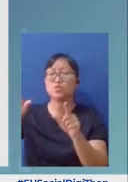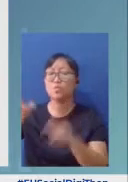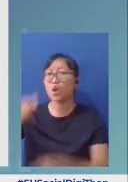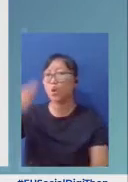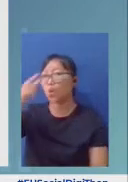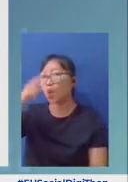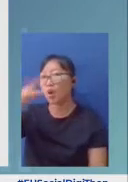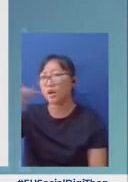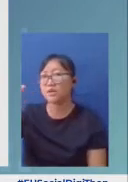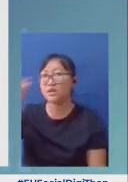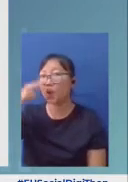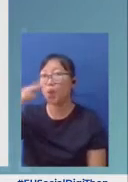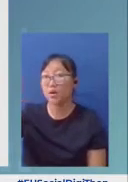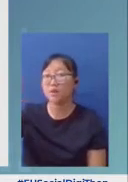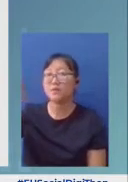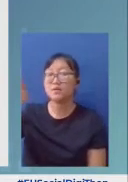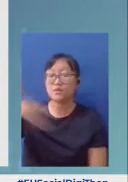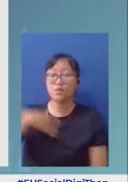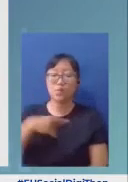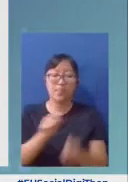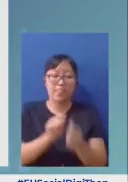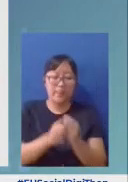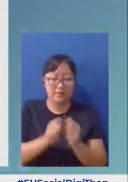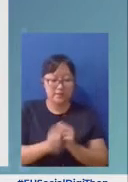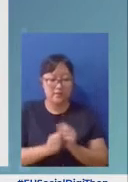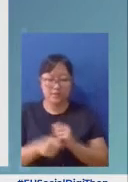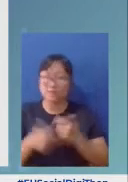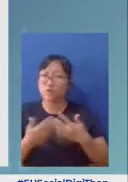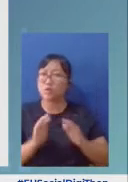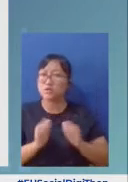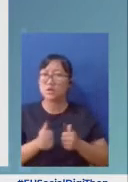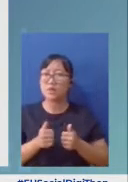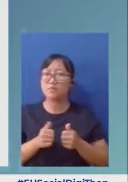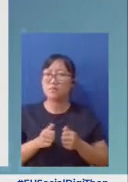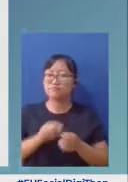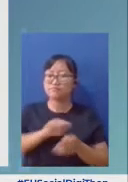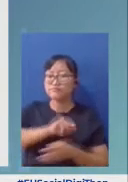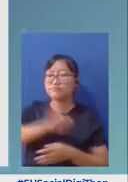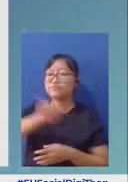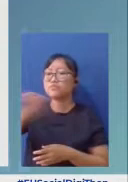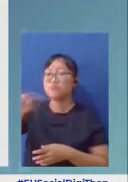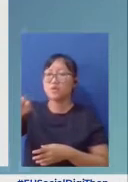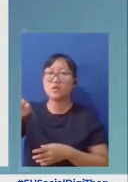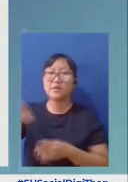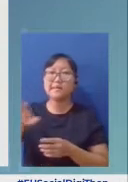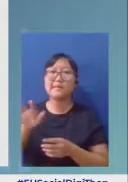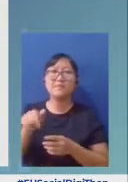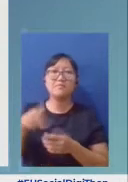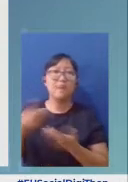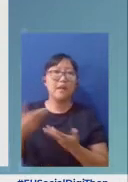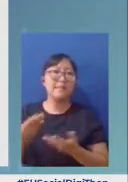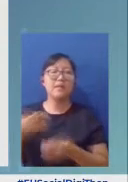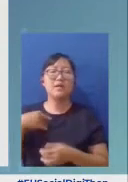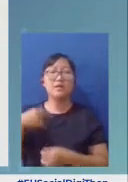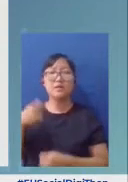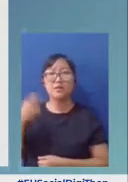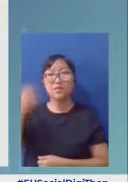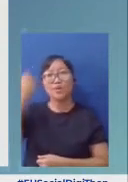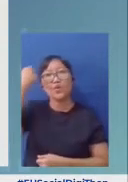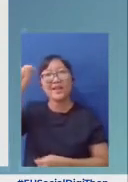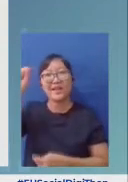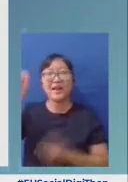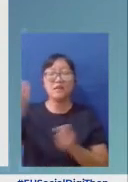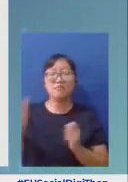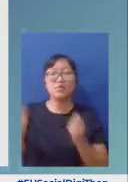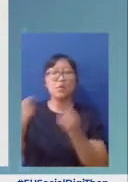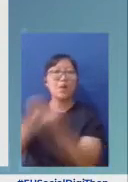semua tes ya dan dia akan keluar negeri ya sebagai exchange student tanpa bayar apapun adik-adik. 1 tahun